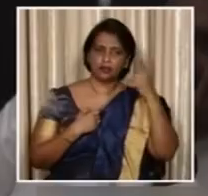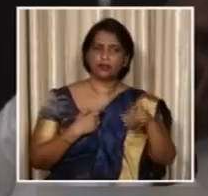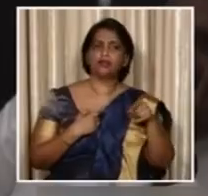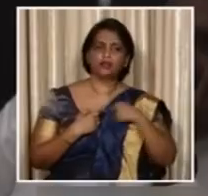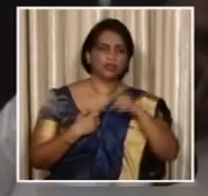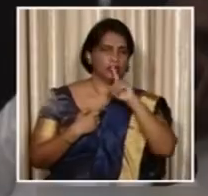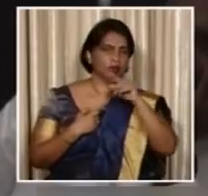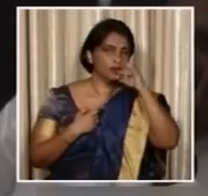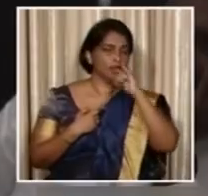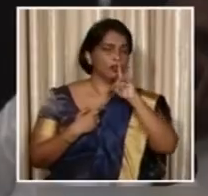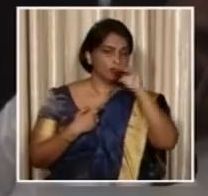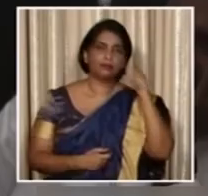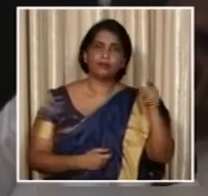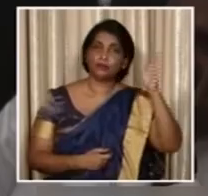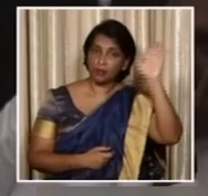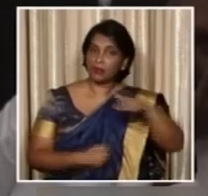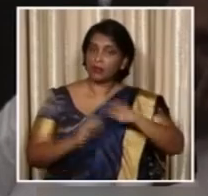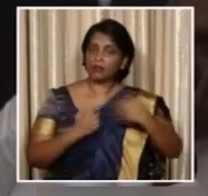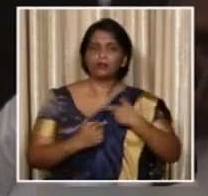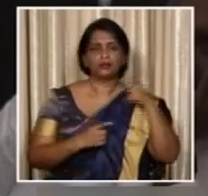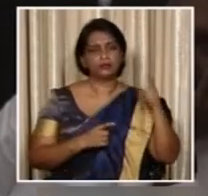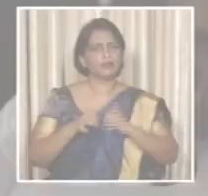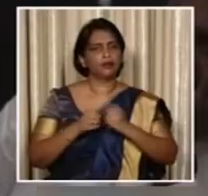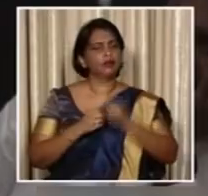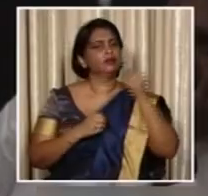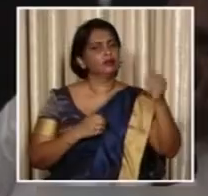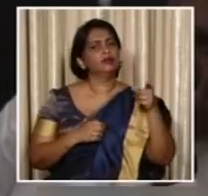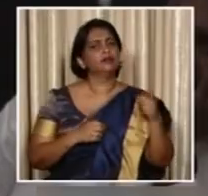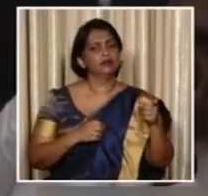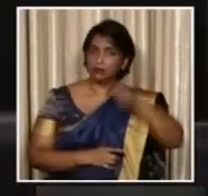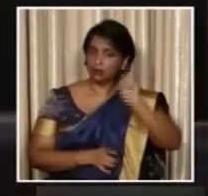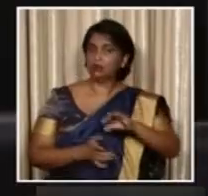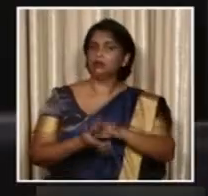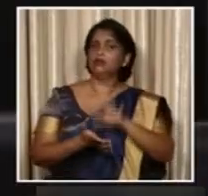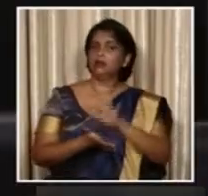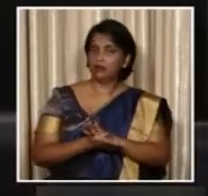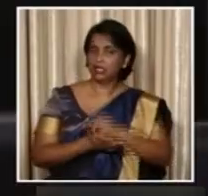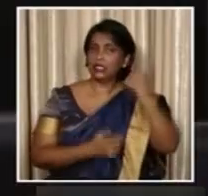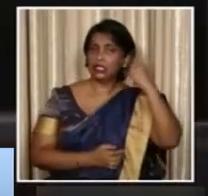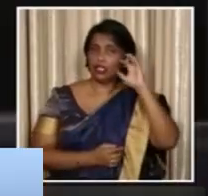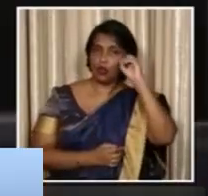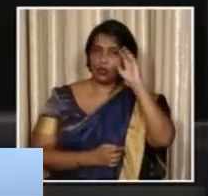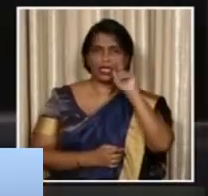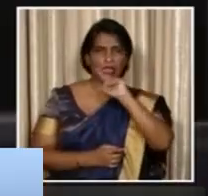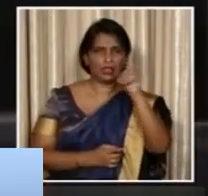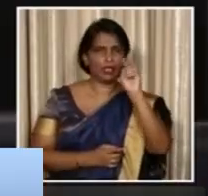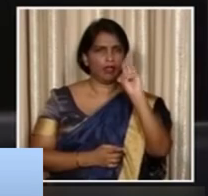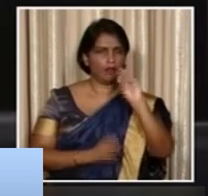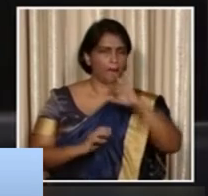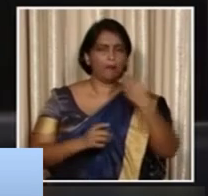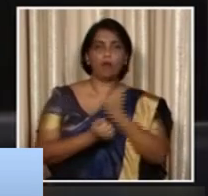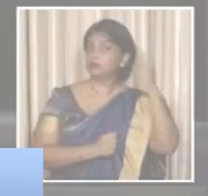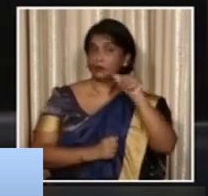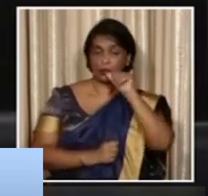ඒ කතානායකතුමා තමයි ඒකේ ප්‍රධානියා. අපි බලමු එතුමාට ප්‍රශ්න යොමු කළා කොහොමද ඒක විසඳන්නේ කියලා. ඊයේ උදේ 10 මාරෙන් පස්සේ පොලිස්